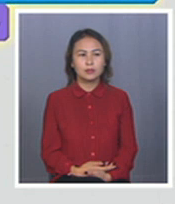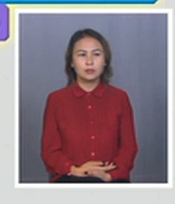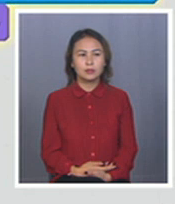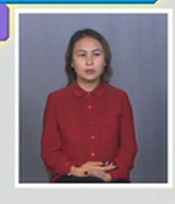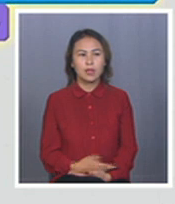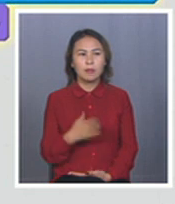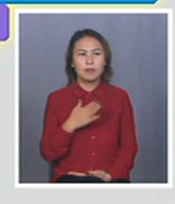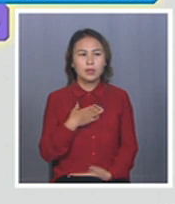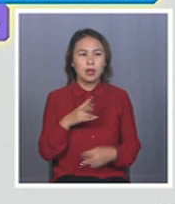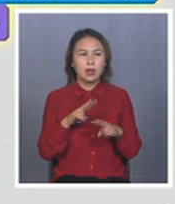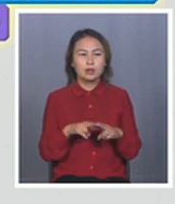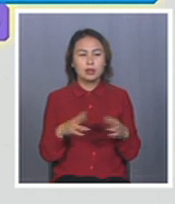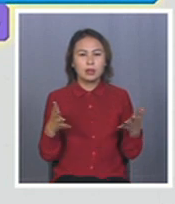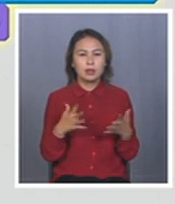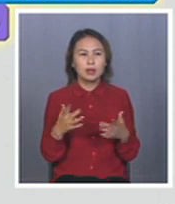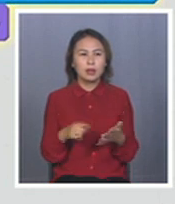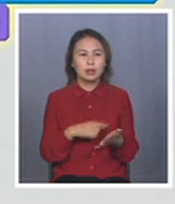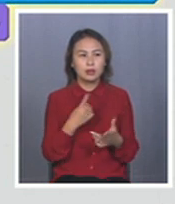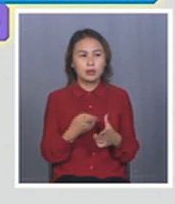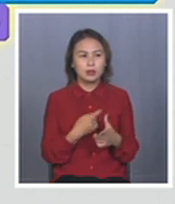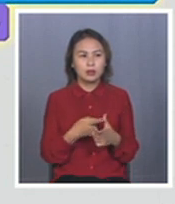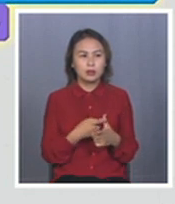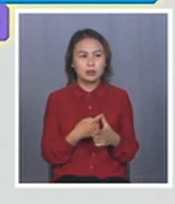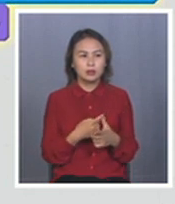Біздің астанамыз қалай аталады?